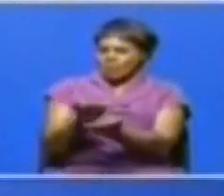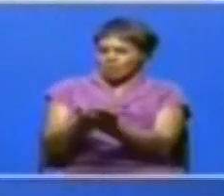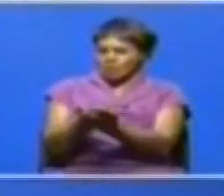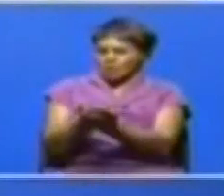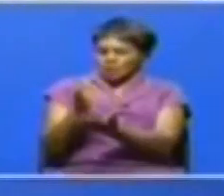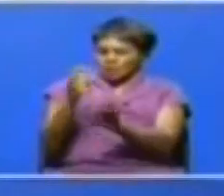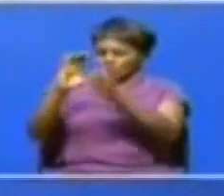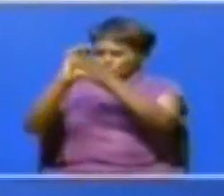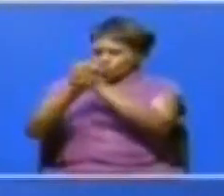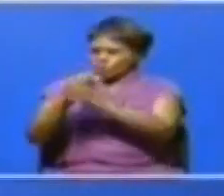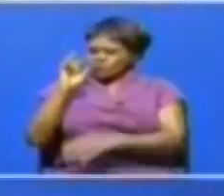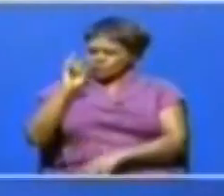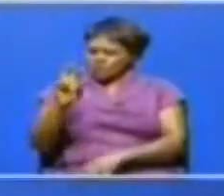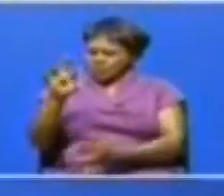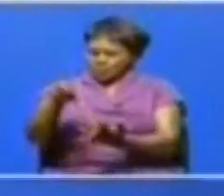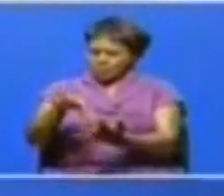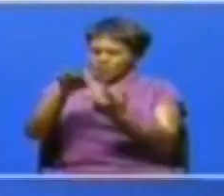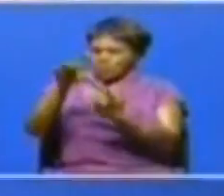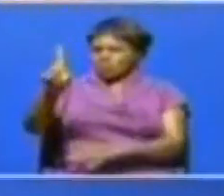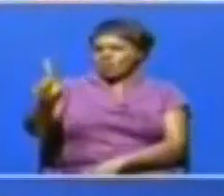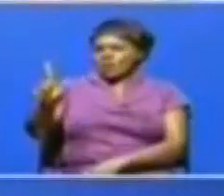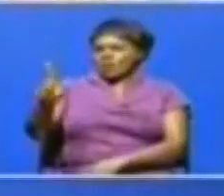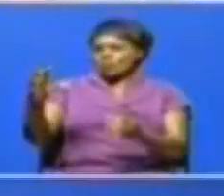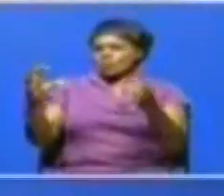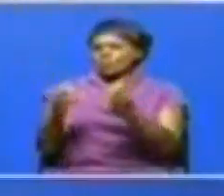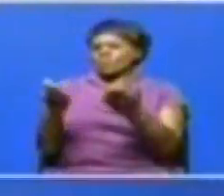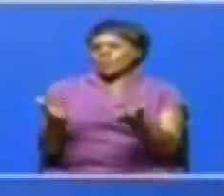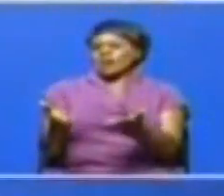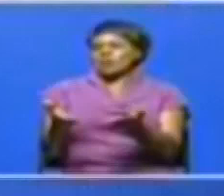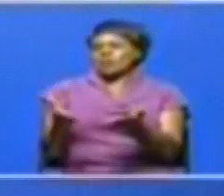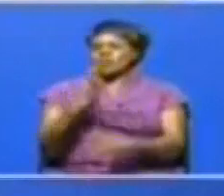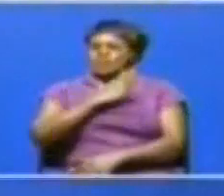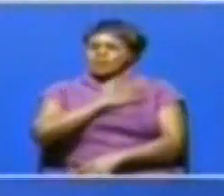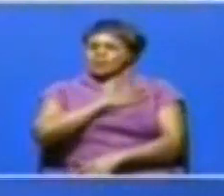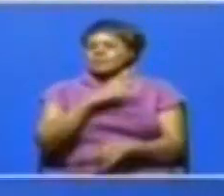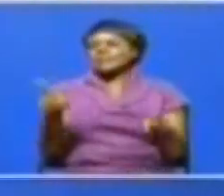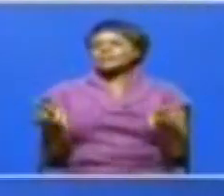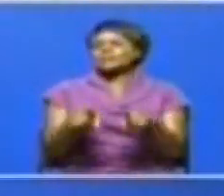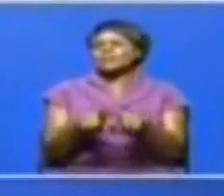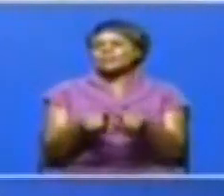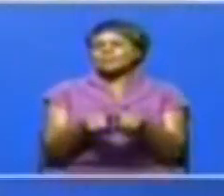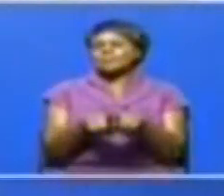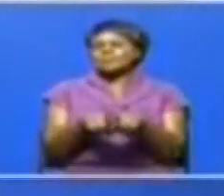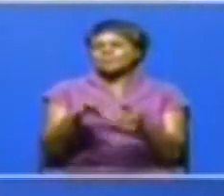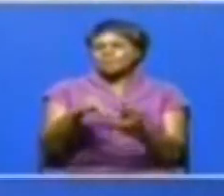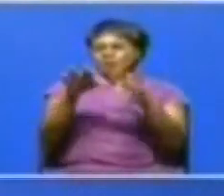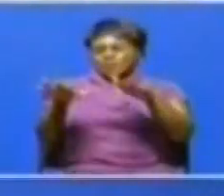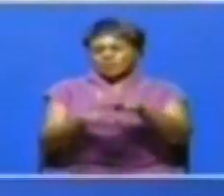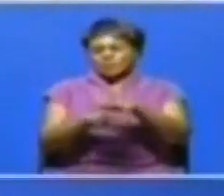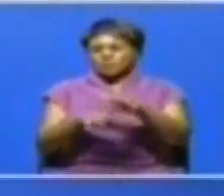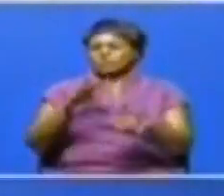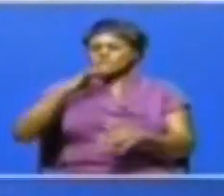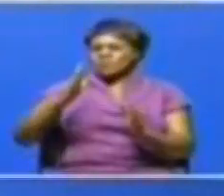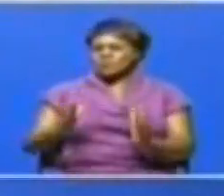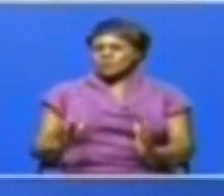Jubilee itawaangalia alafu ifuate mmoja. Kwa vile hii ni mambo ya chama sahi. Nasa vile vile. Na kutoka hapo atachagua deputy speaker,